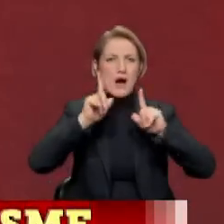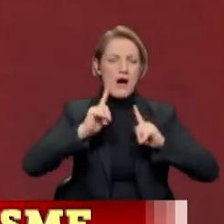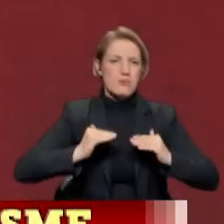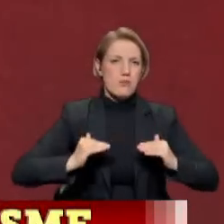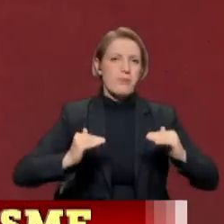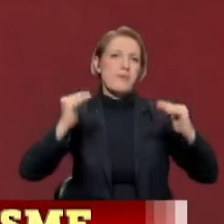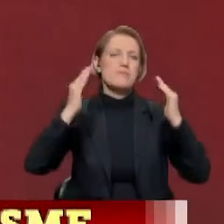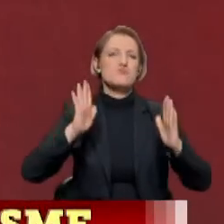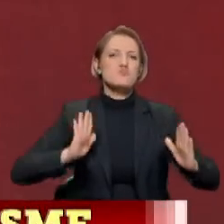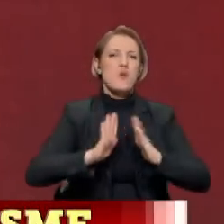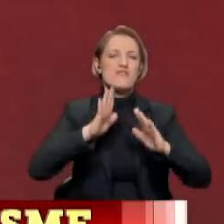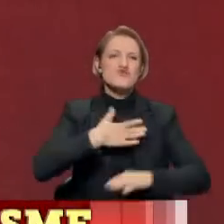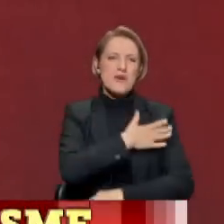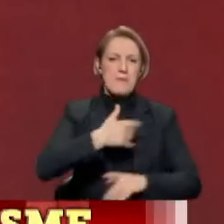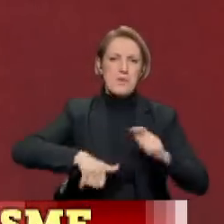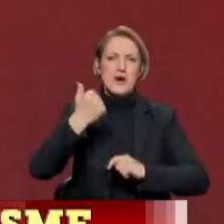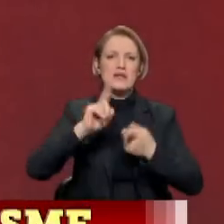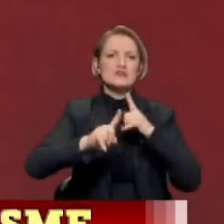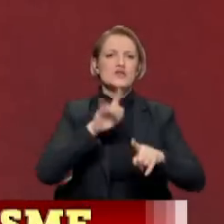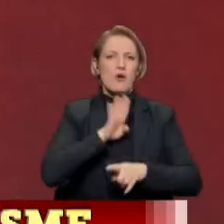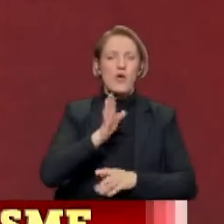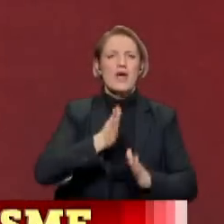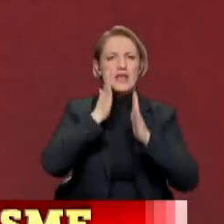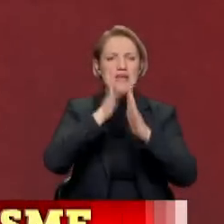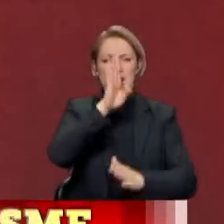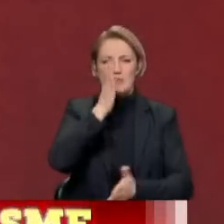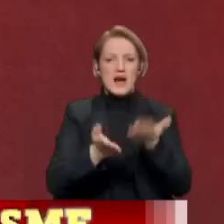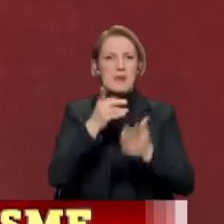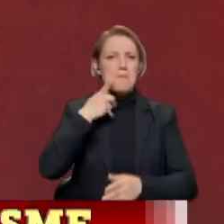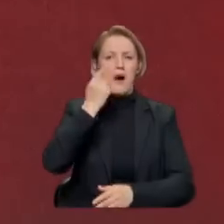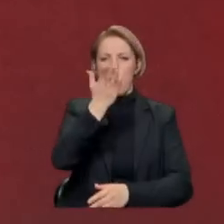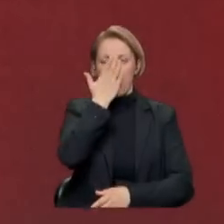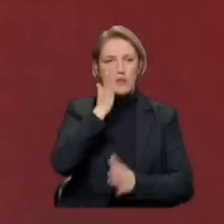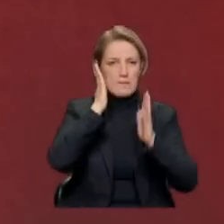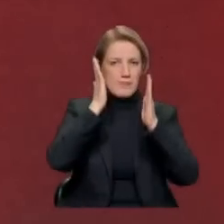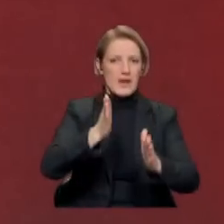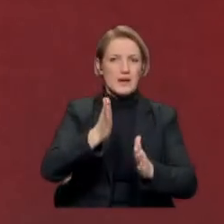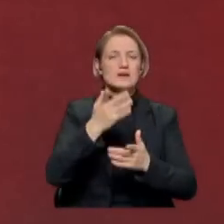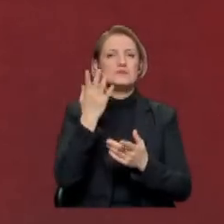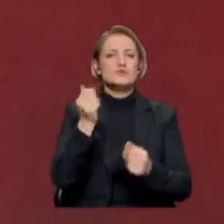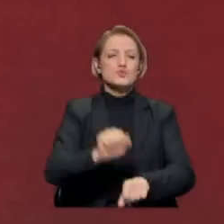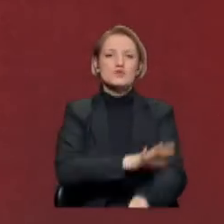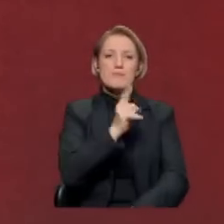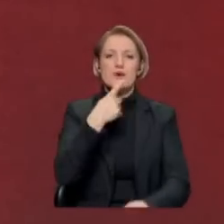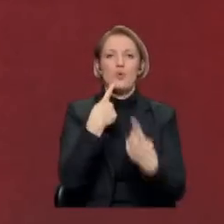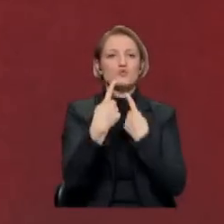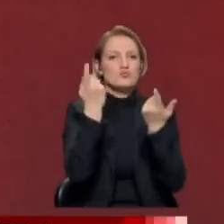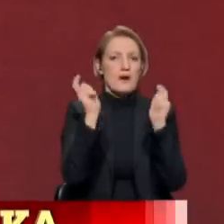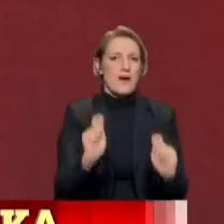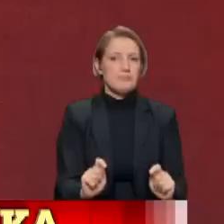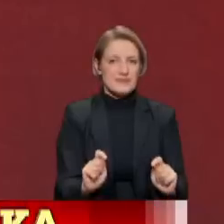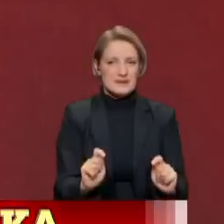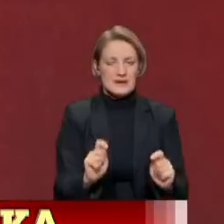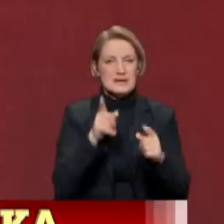yükseltti, muhalefet ses yükseltti. CHP lideri Kılıçdaroğlu gitti Adalet Bakanlığı'nın önünde etkili ve duygusal bir konuşma yaptı.